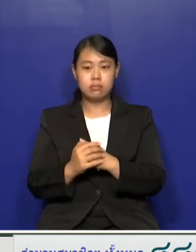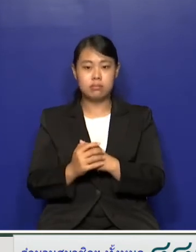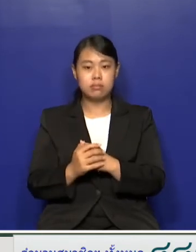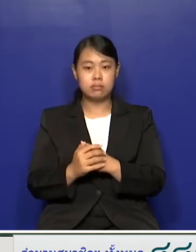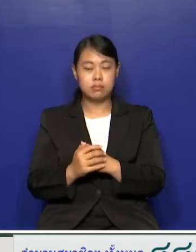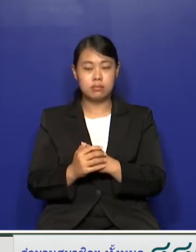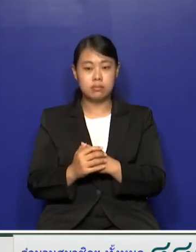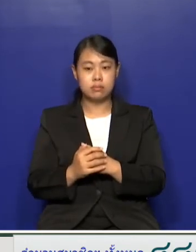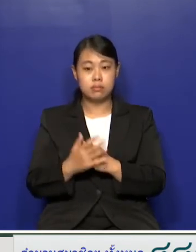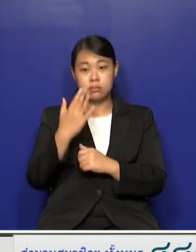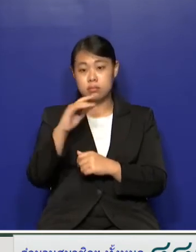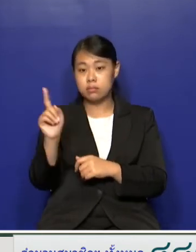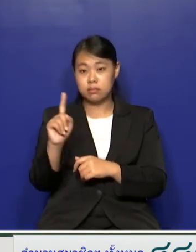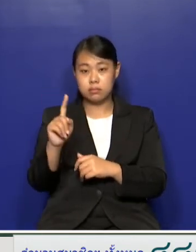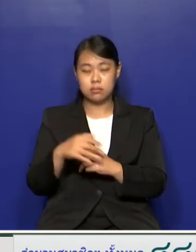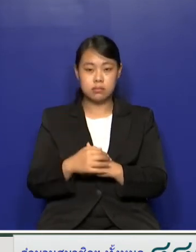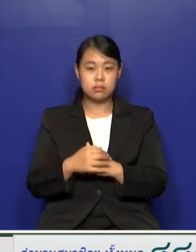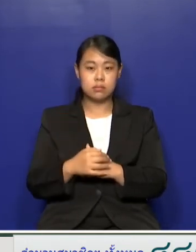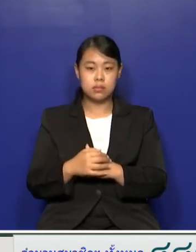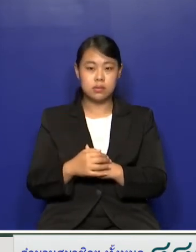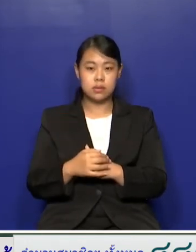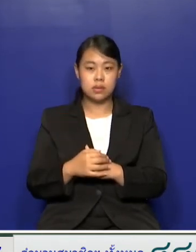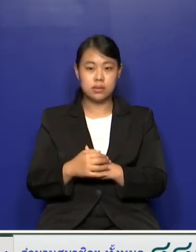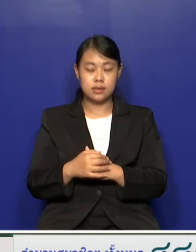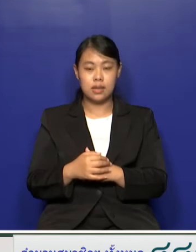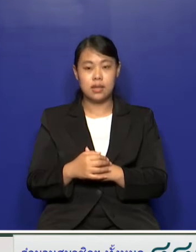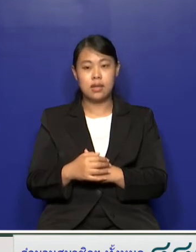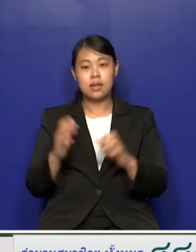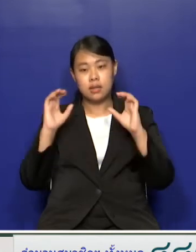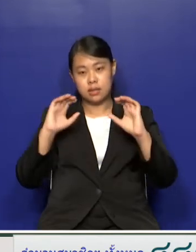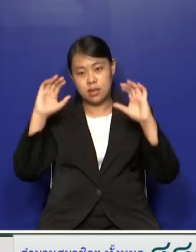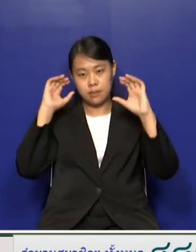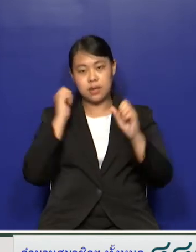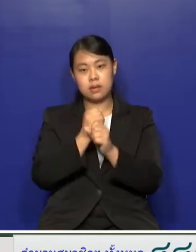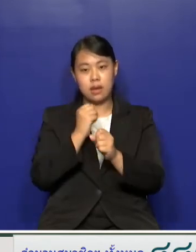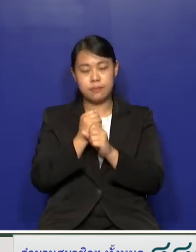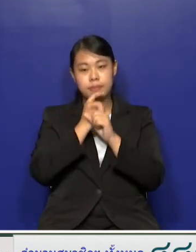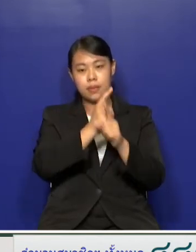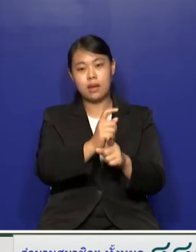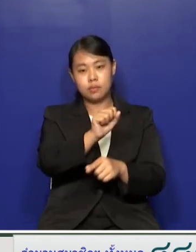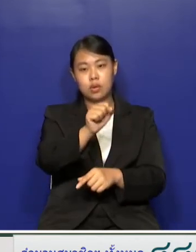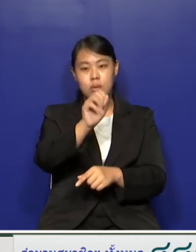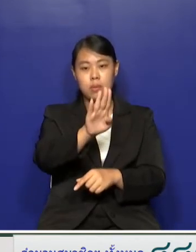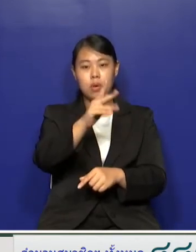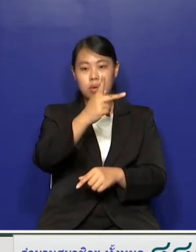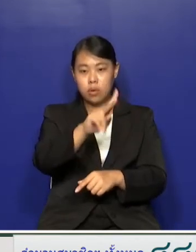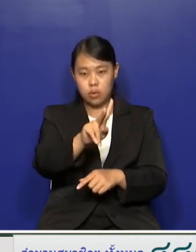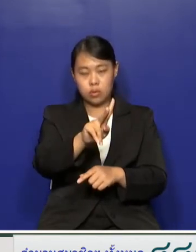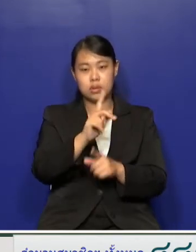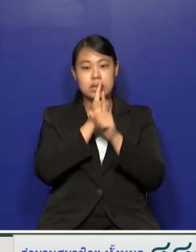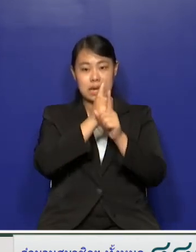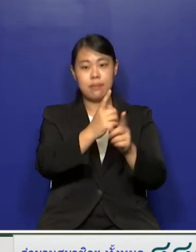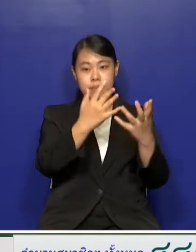เพื่อปลามาตอบโจทย์ว่ารัฐบาลได้ดำเนินการตามแผนของสปกไปแล้วถ้ามาทานที่ครบกลับ